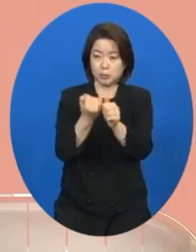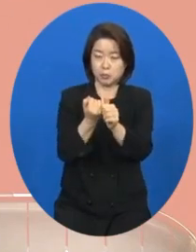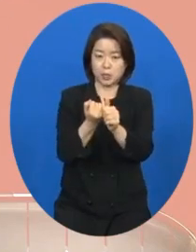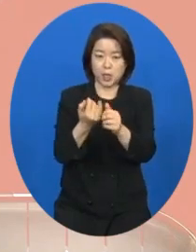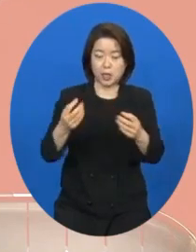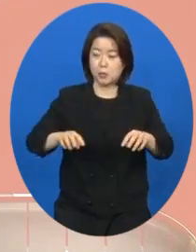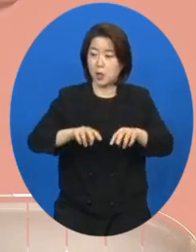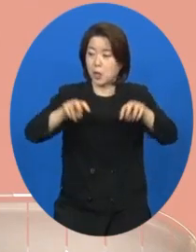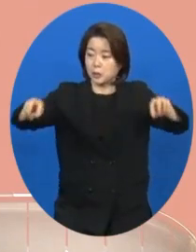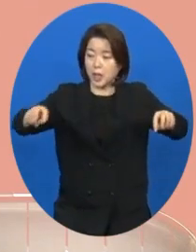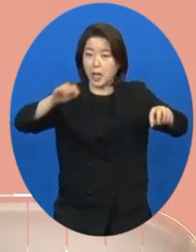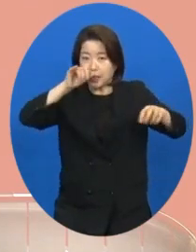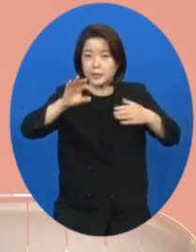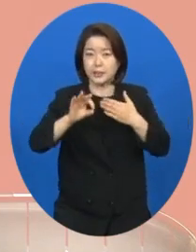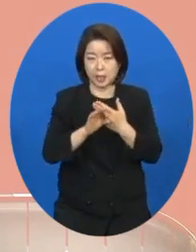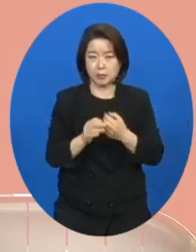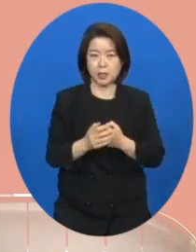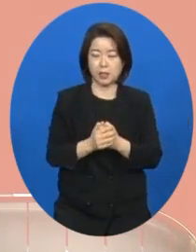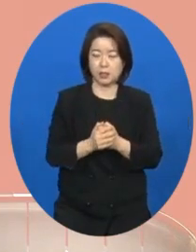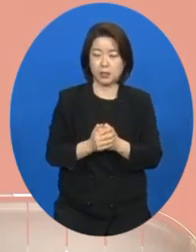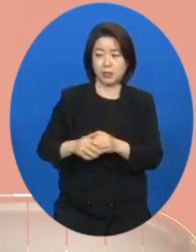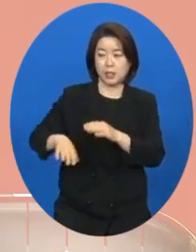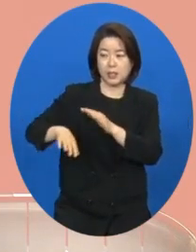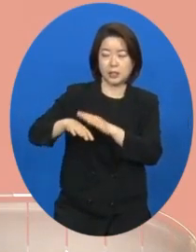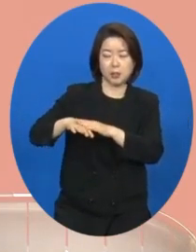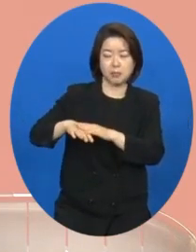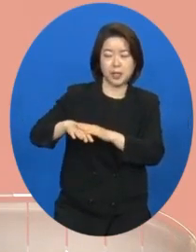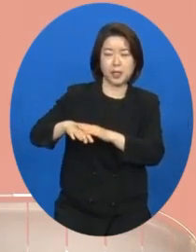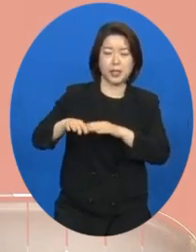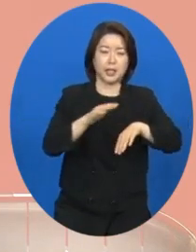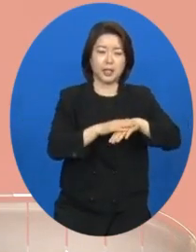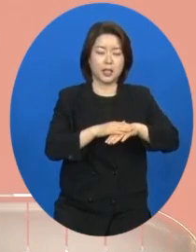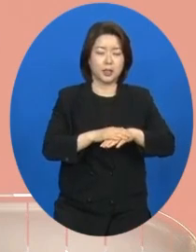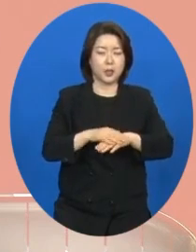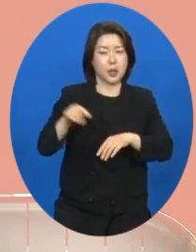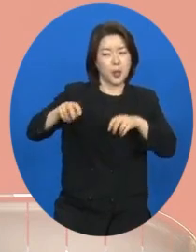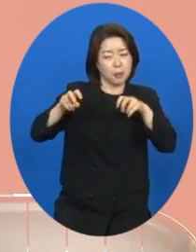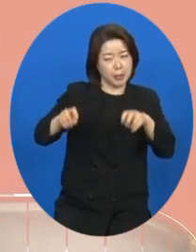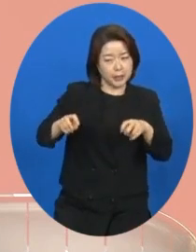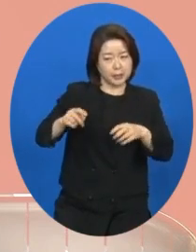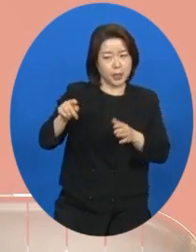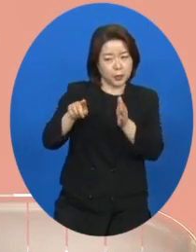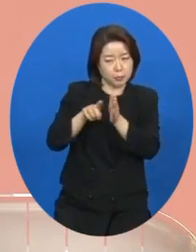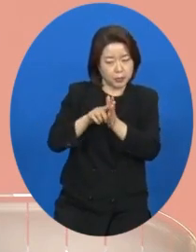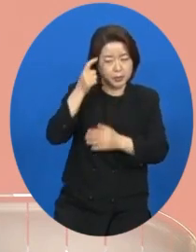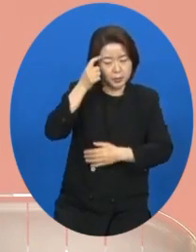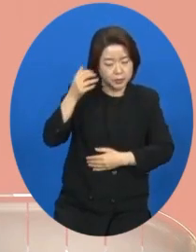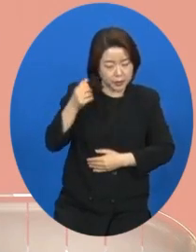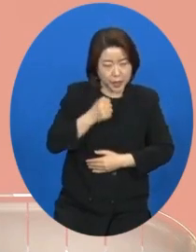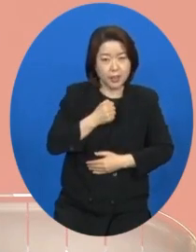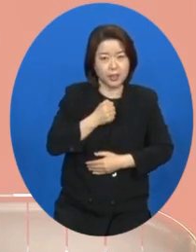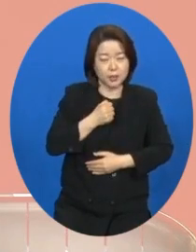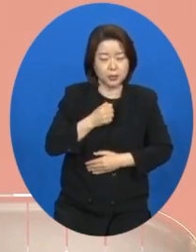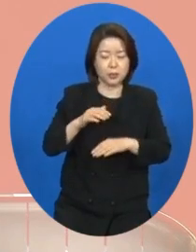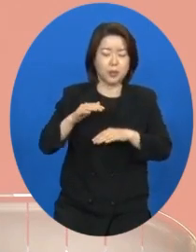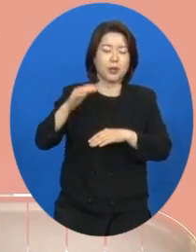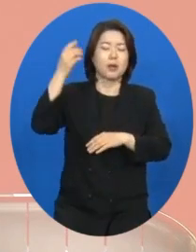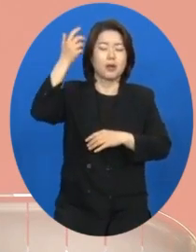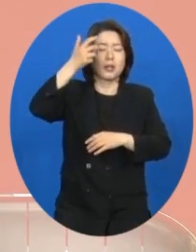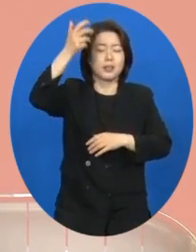계시지 않으신 분은 옆에 배우자가 있다고 믿고 믿음으로 그 손을